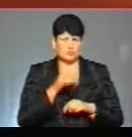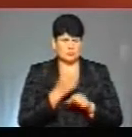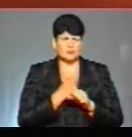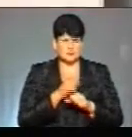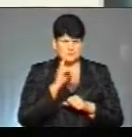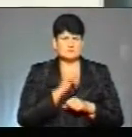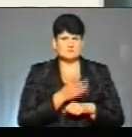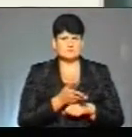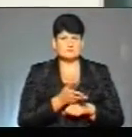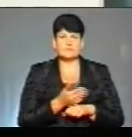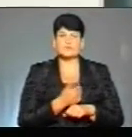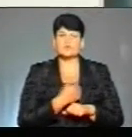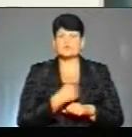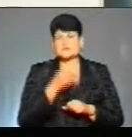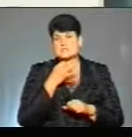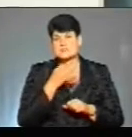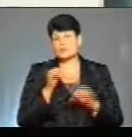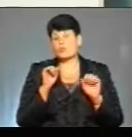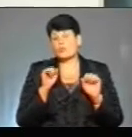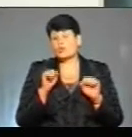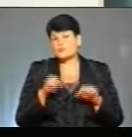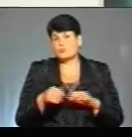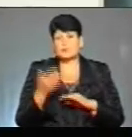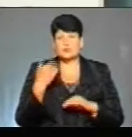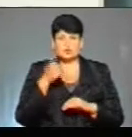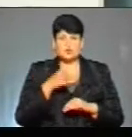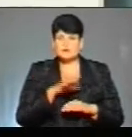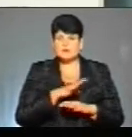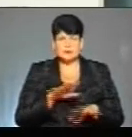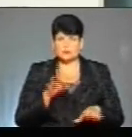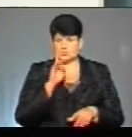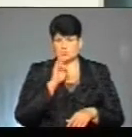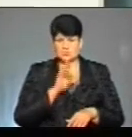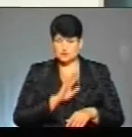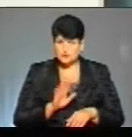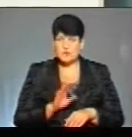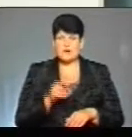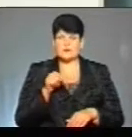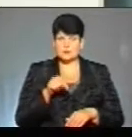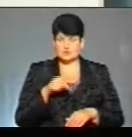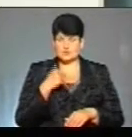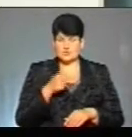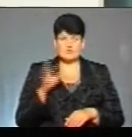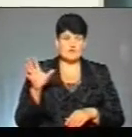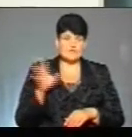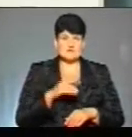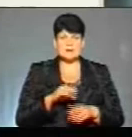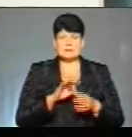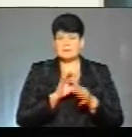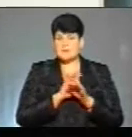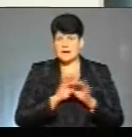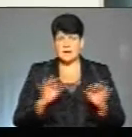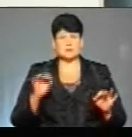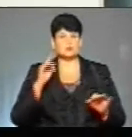зручно? Хочу зазначити, можливо, минулоріч не було так зручно, але цьогоріч всі прекрасно чули